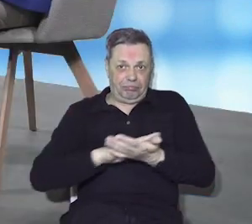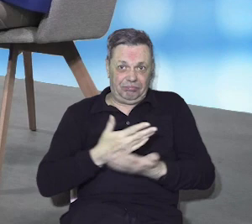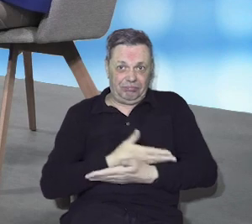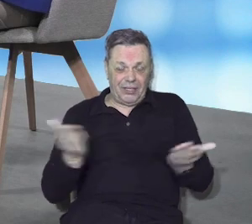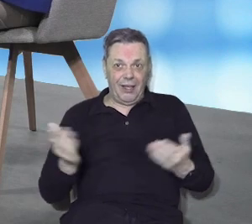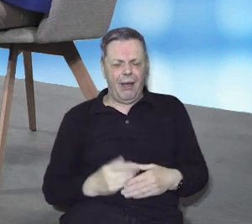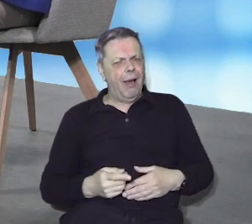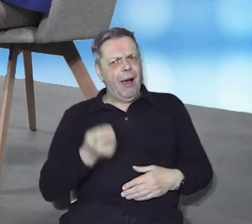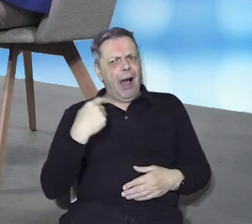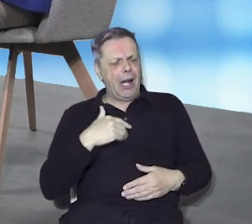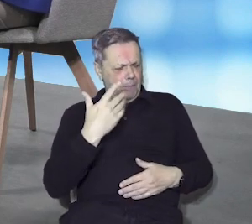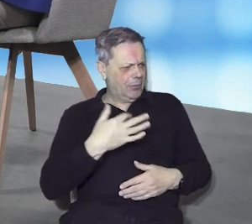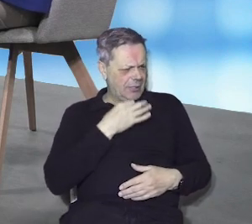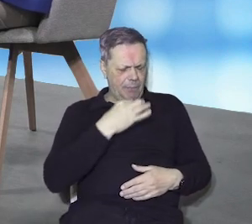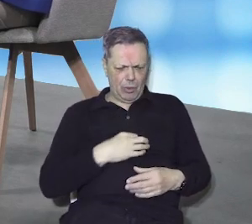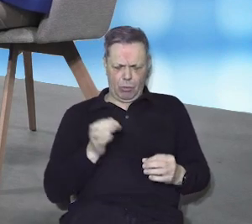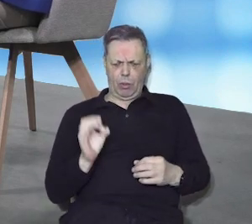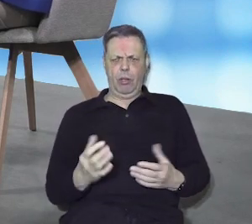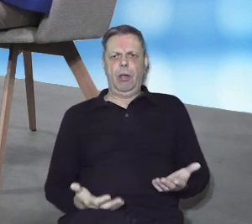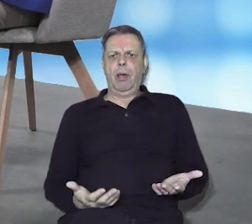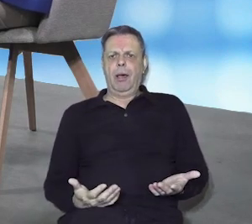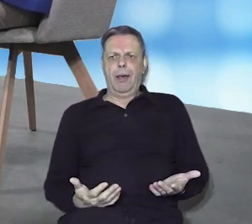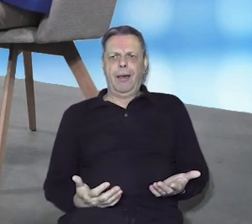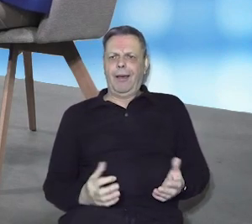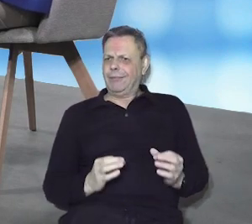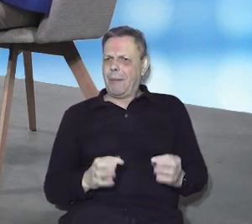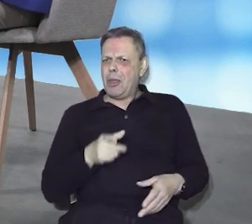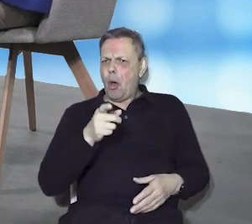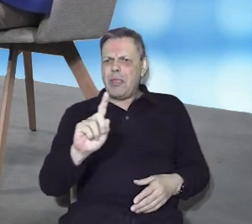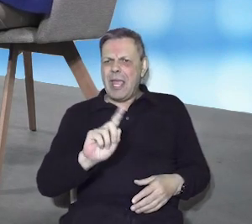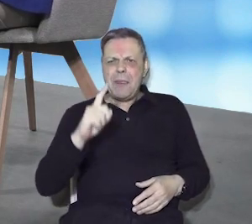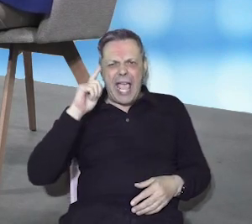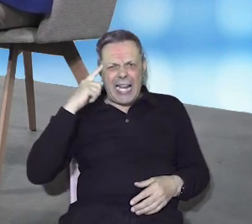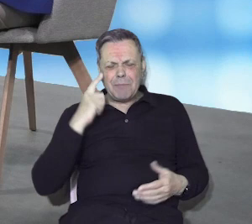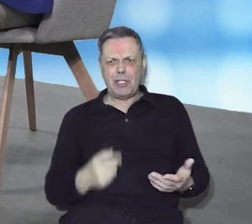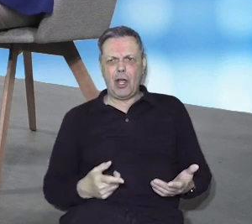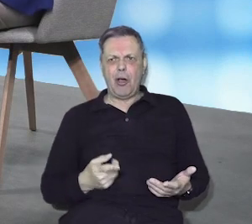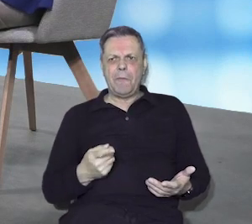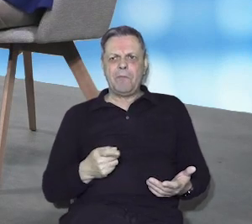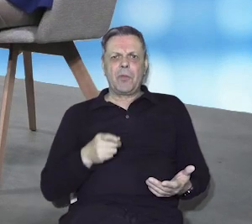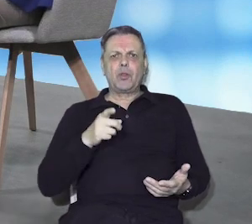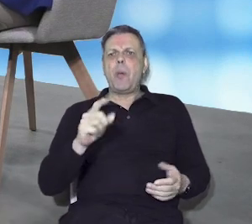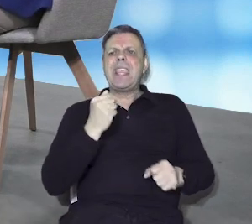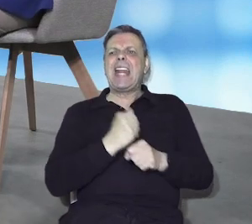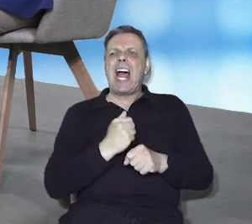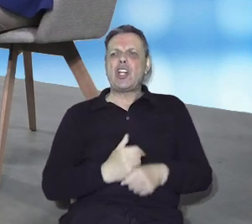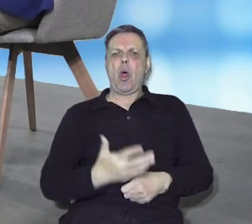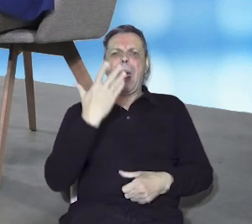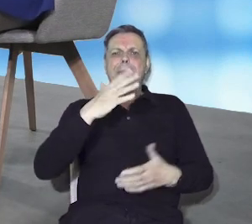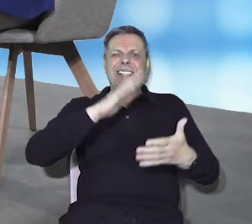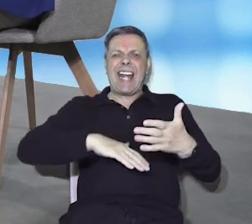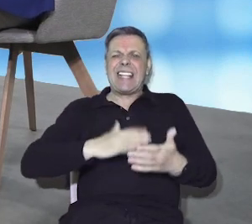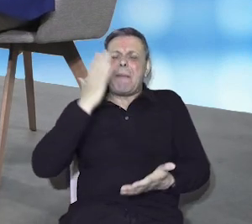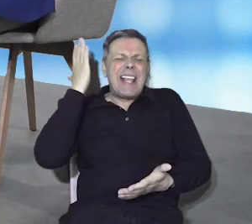Ali onda sam se ja poslije pitao, čekaj malo, što nitko od njih nije razmišljao, jer to nije rađeno na 5 stranica, već samo